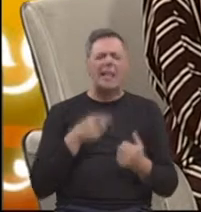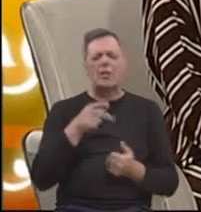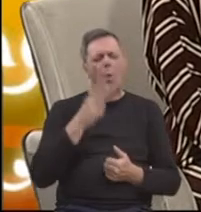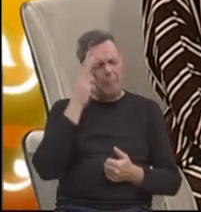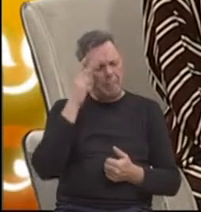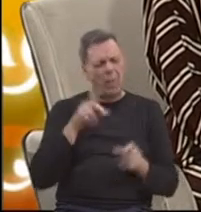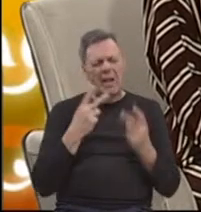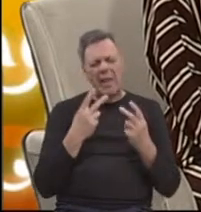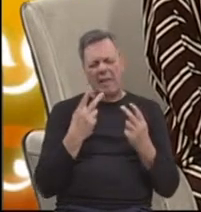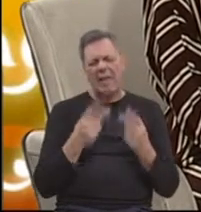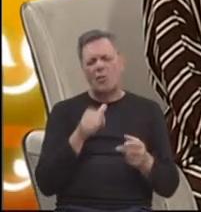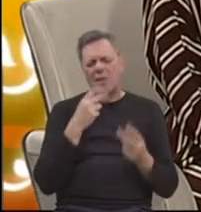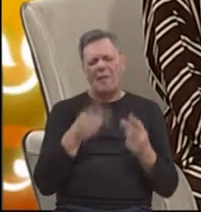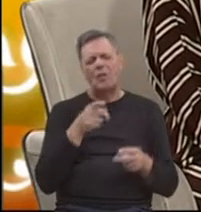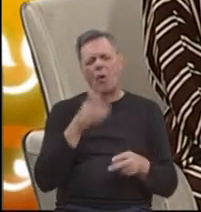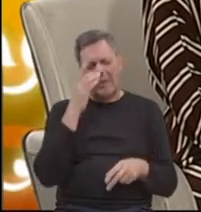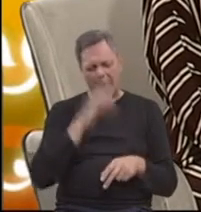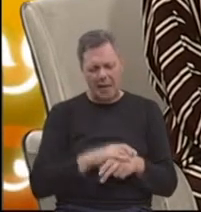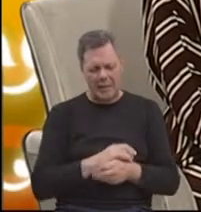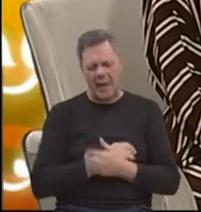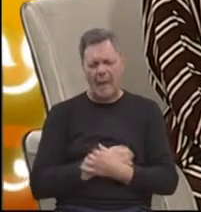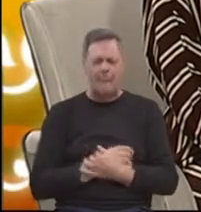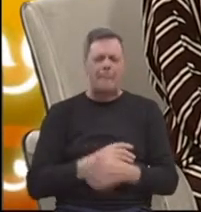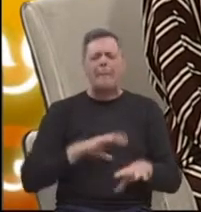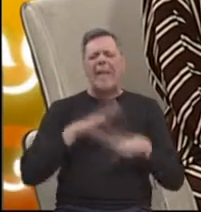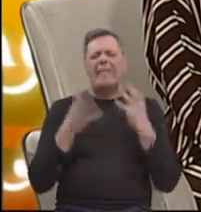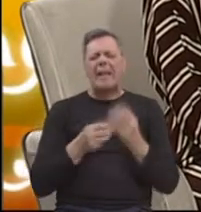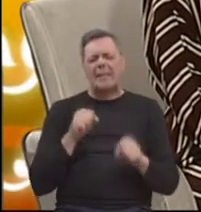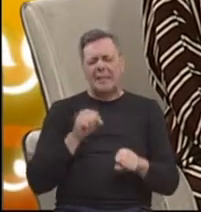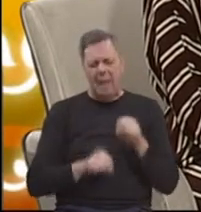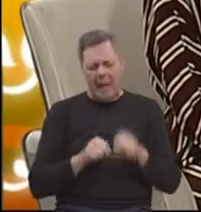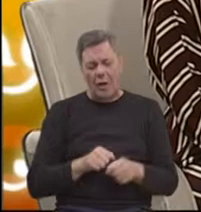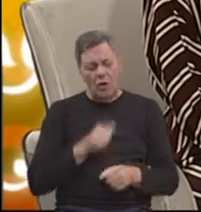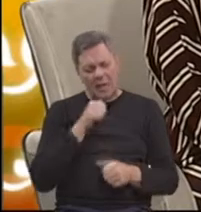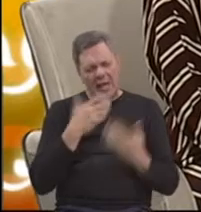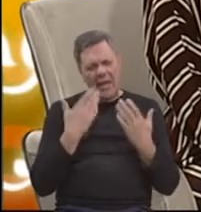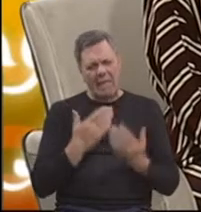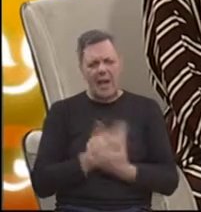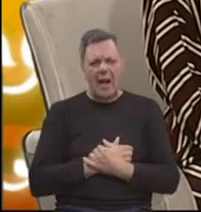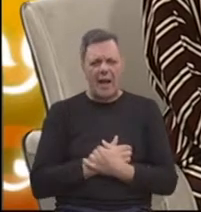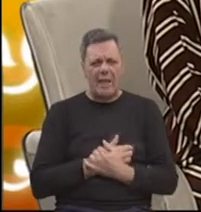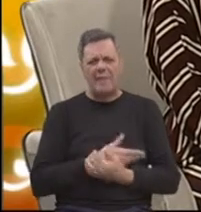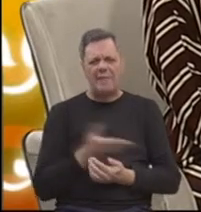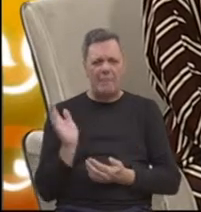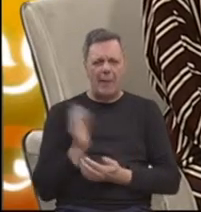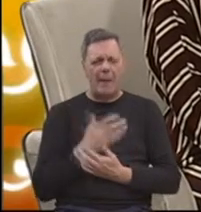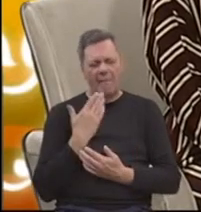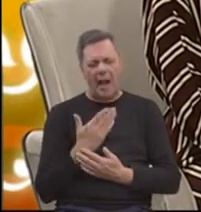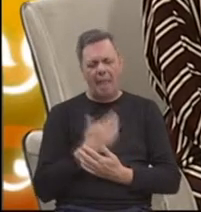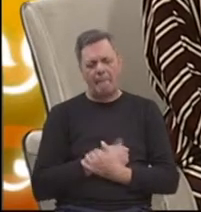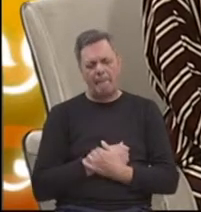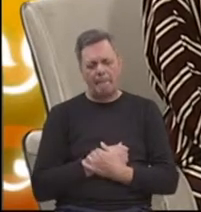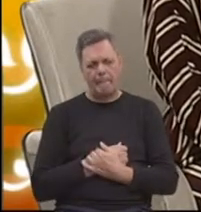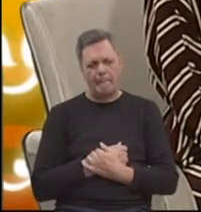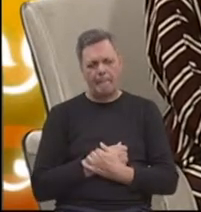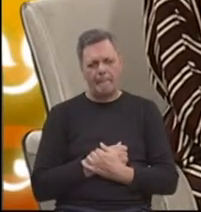prepoznali vrijednost i važnost ove tematike i interdisciplinarnost. I evo, hvala ovom prilikom zaista svima, tako da ćemo